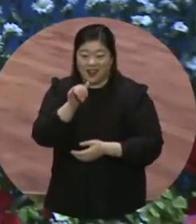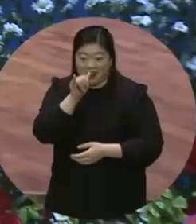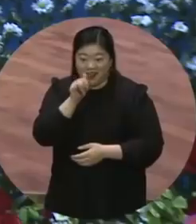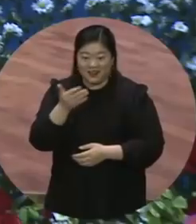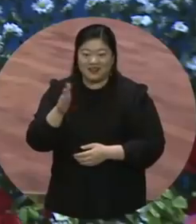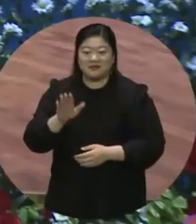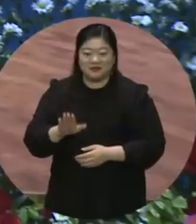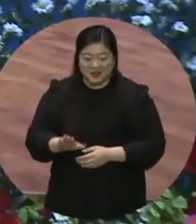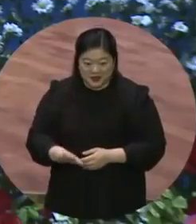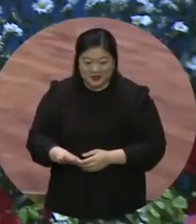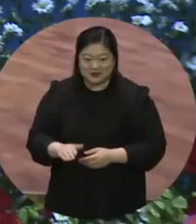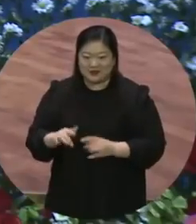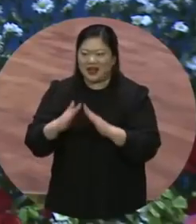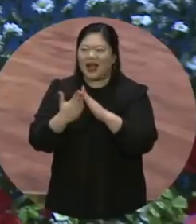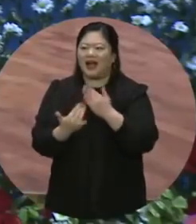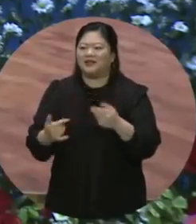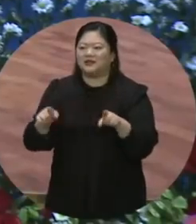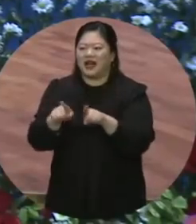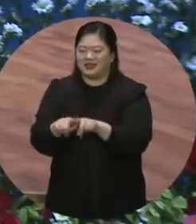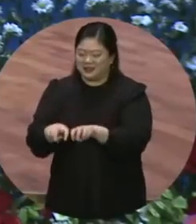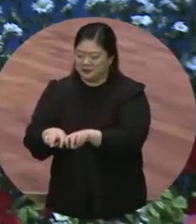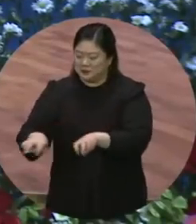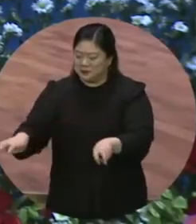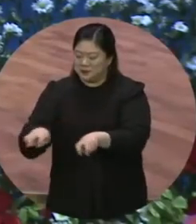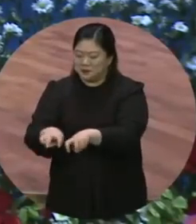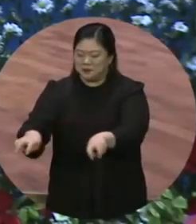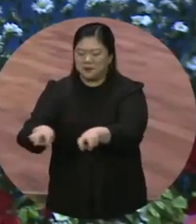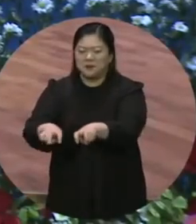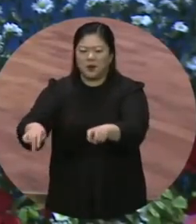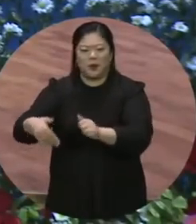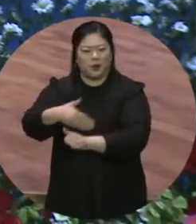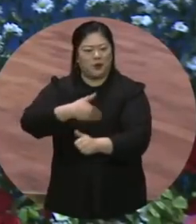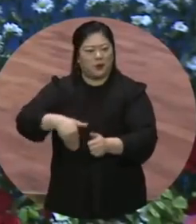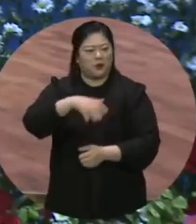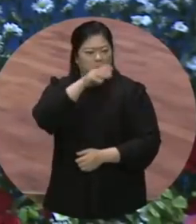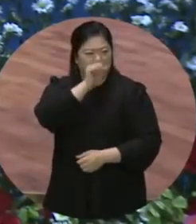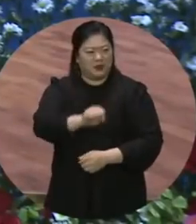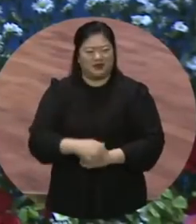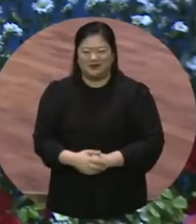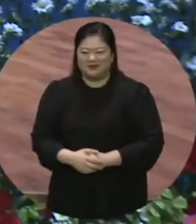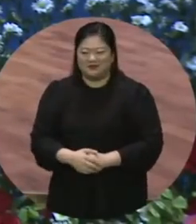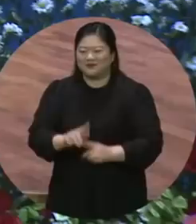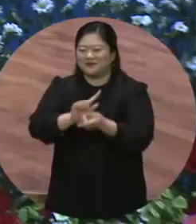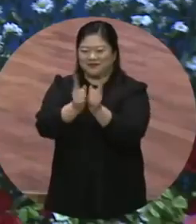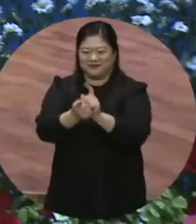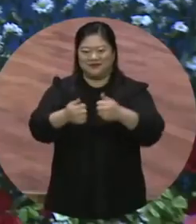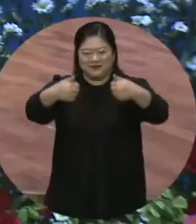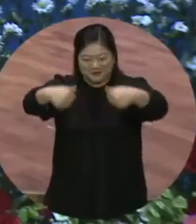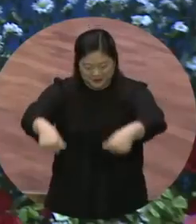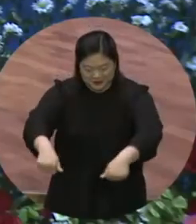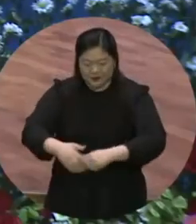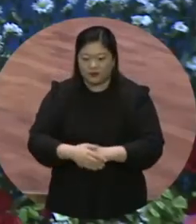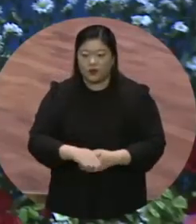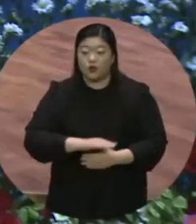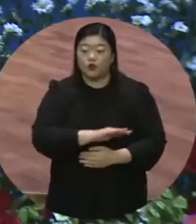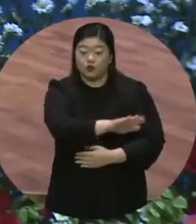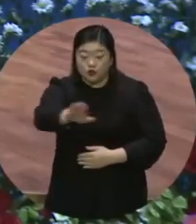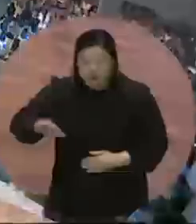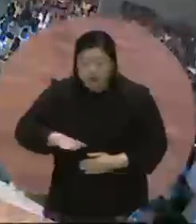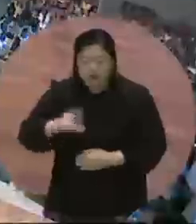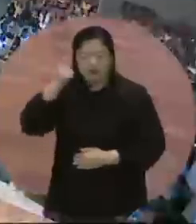그래도 가족들이 다 모인 것 같아서 분위기가 좋습니다. 서로 인사하겠습니다. 우리는 영적